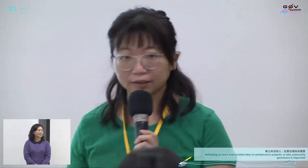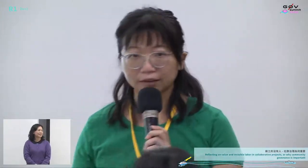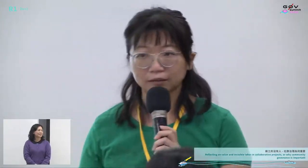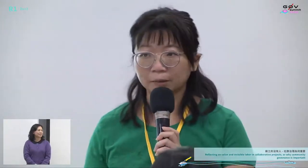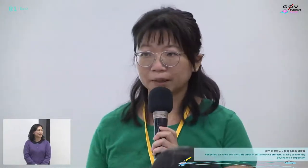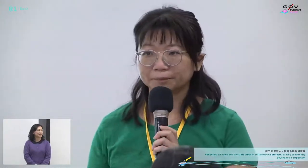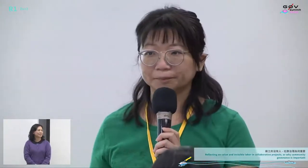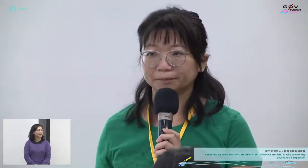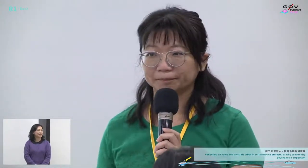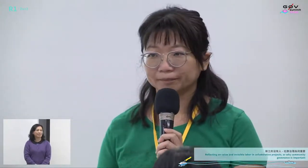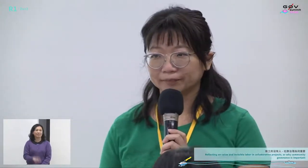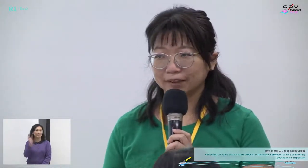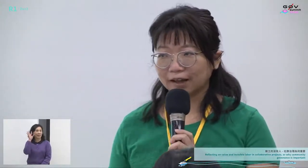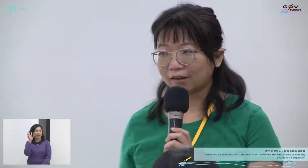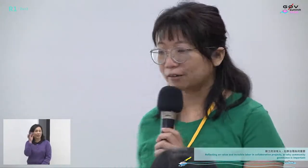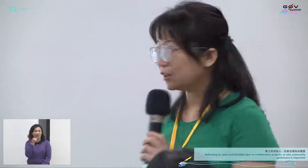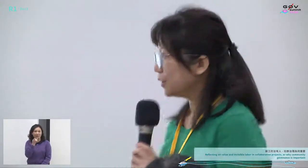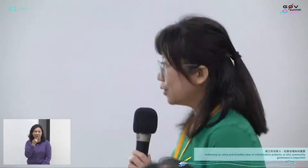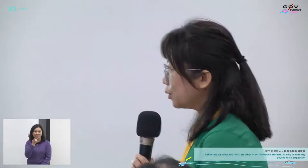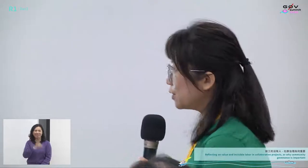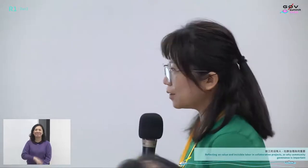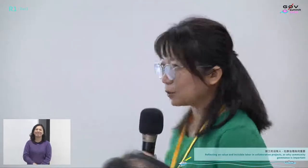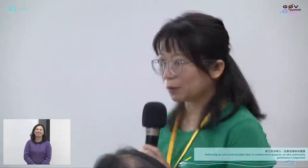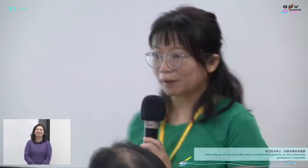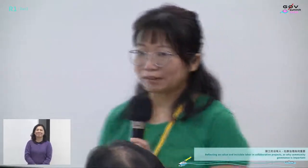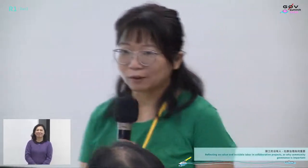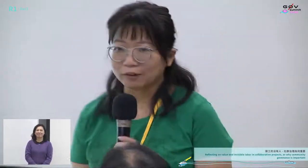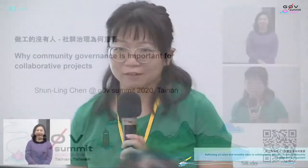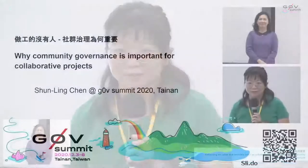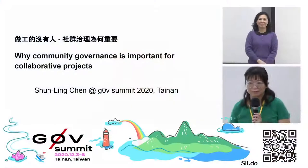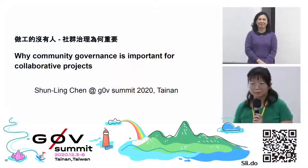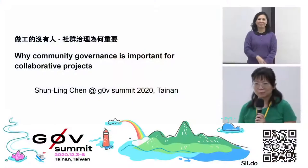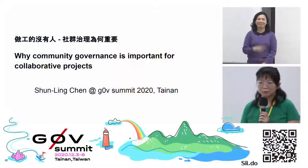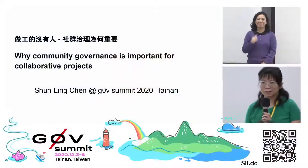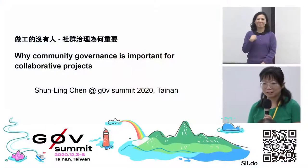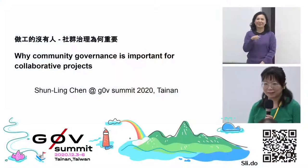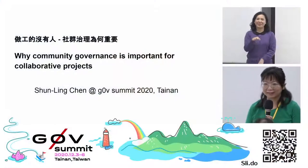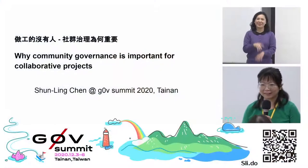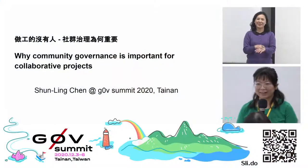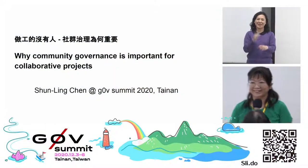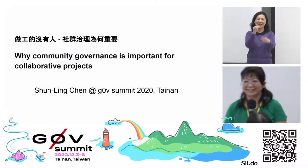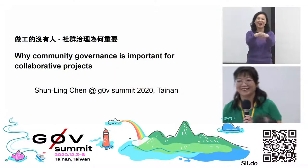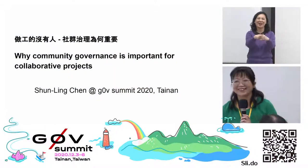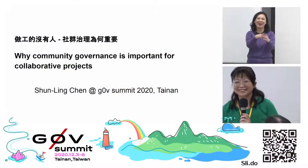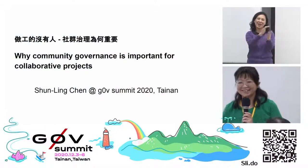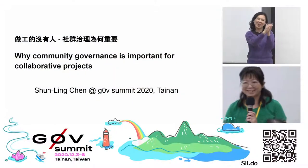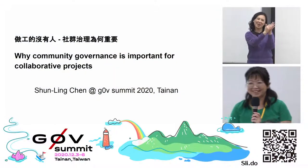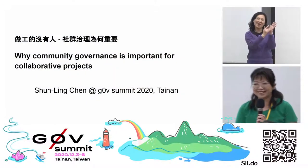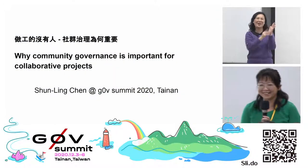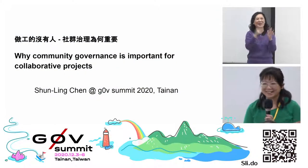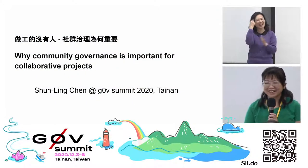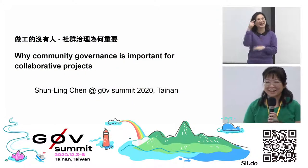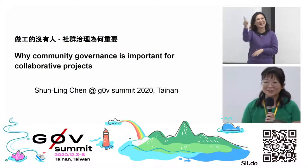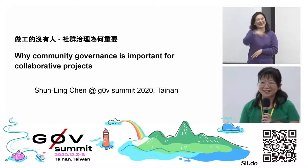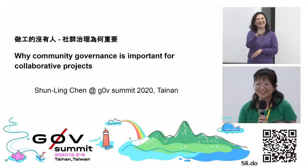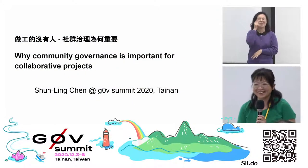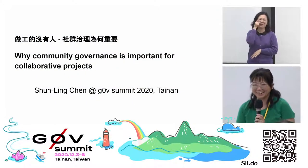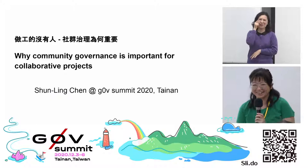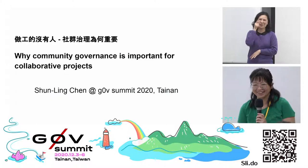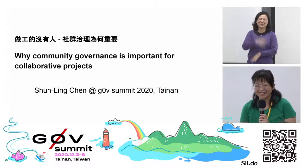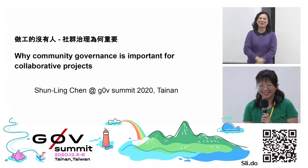哎，听得到吗？好，就是我本来投稿只是因为我想要来台南，但是因